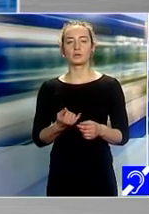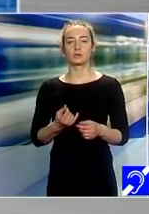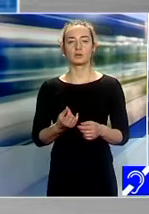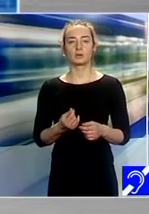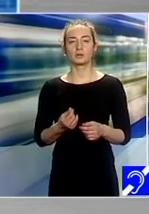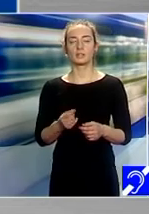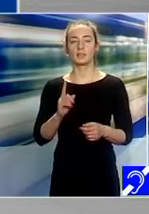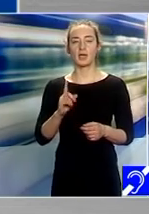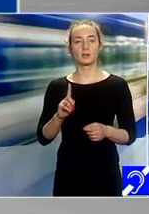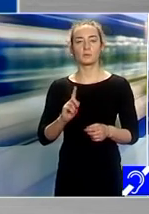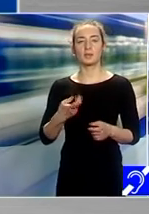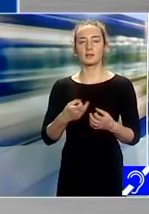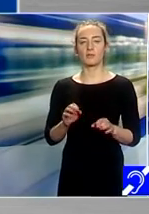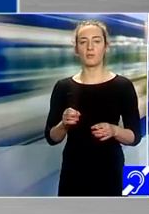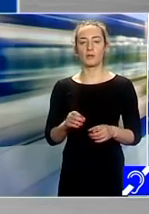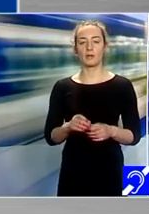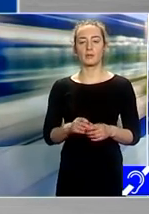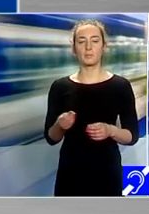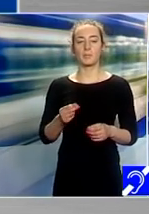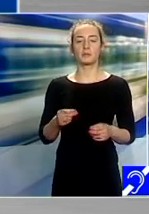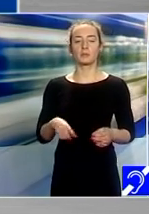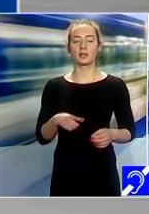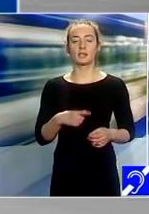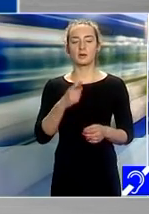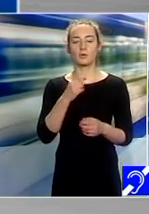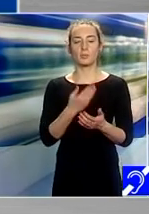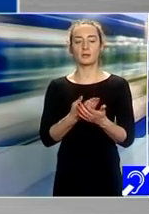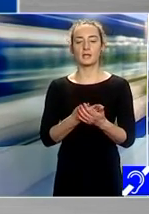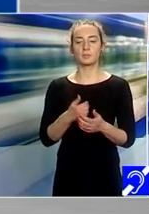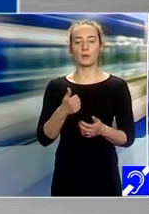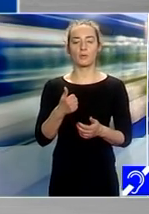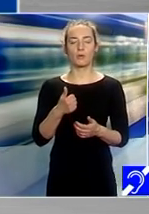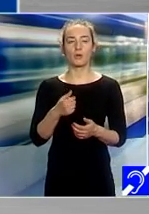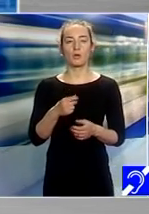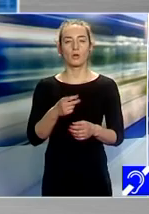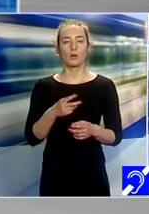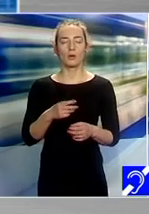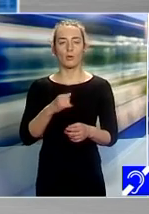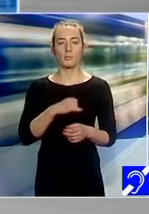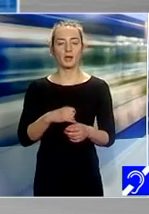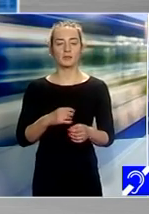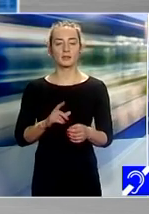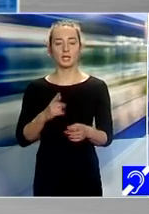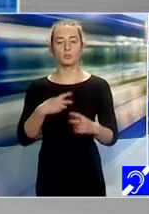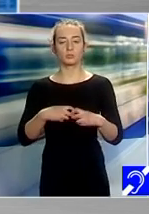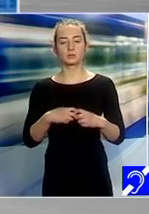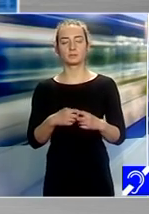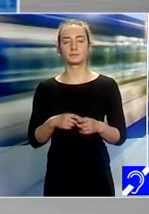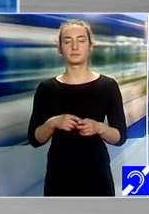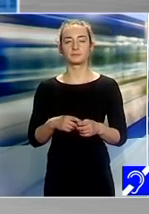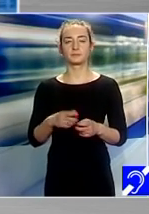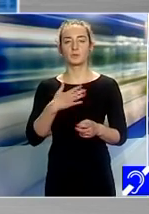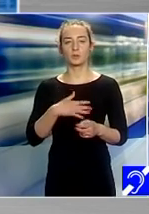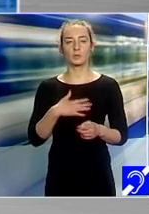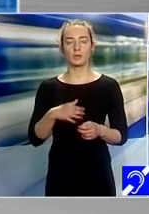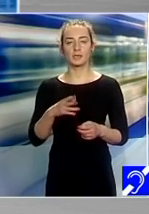deci e absurd. Nu este voie, așa, pentru că este considerată o operație care trebuie plătită. Estetic. Nici măcar nu pot. Vine pacienta și îți spune, domne,